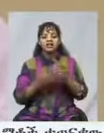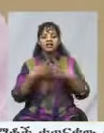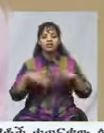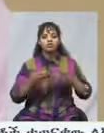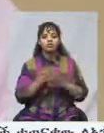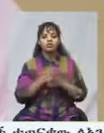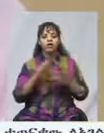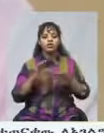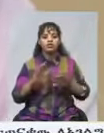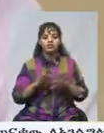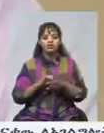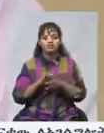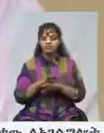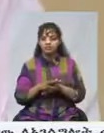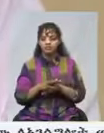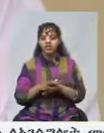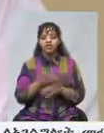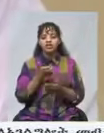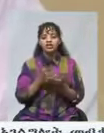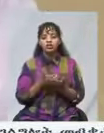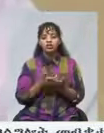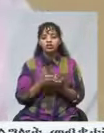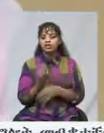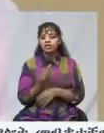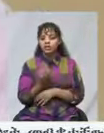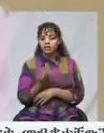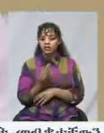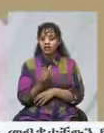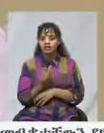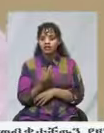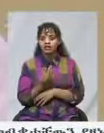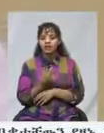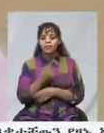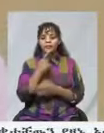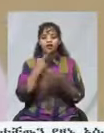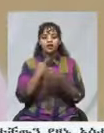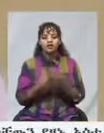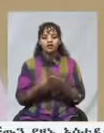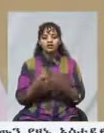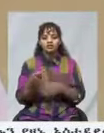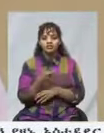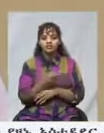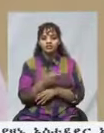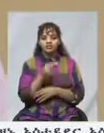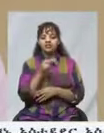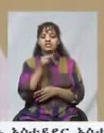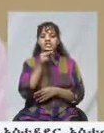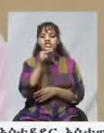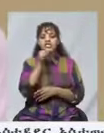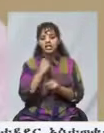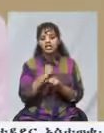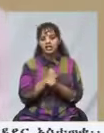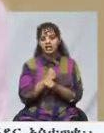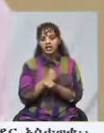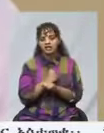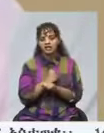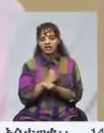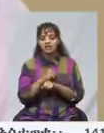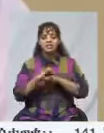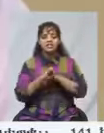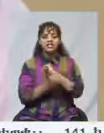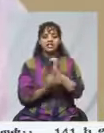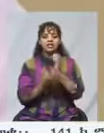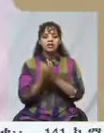ፍትሐዊ ተደራሽነትን፣ ኢኮኖሚ ተጠቃሚነትን የሚያረጋግጥ እንዲሆን ብልጽግና ይሰራል። መሰረተ